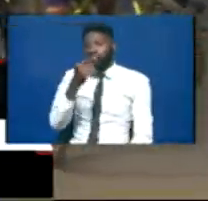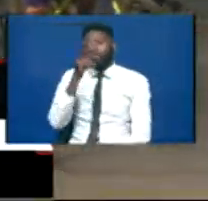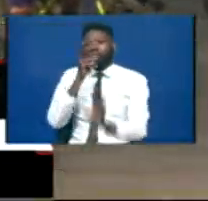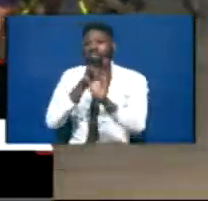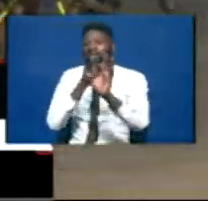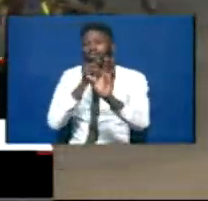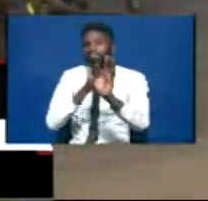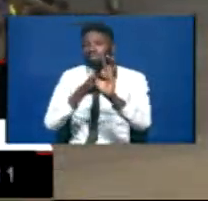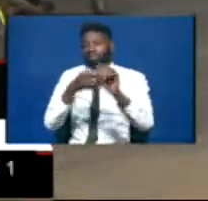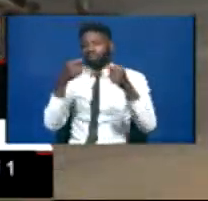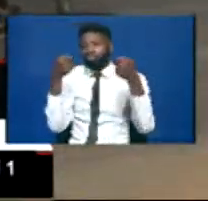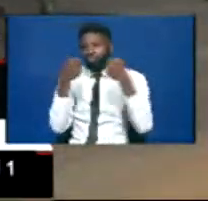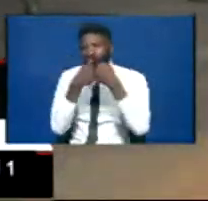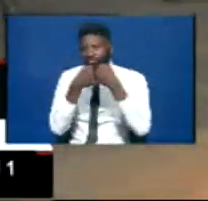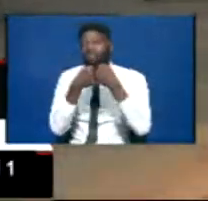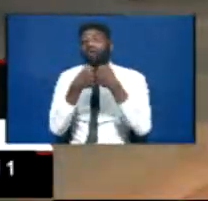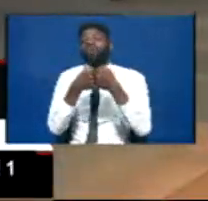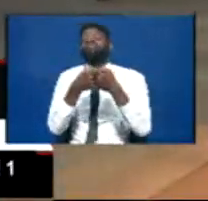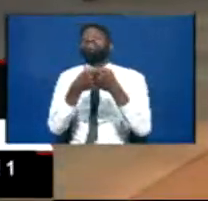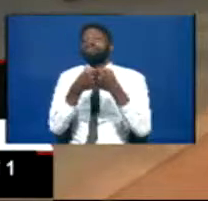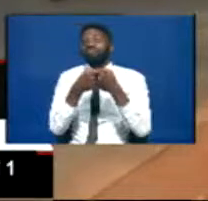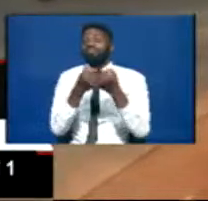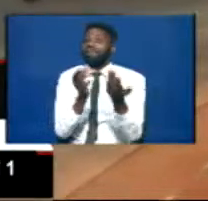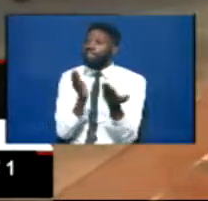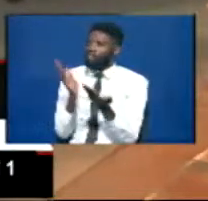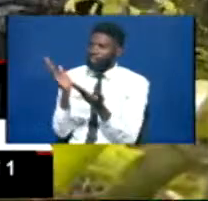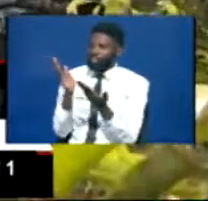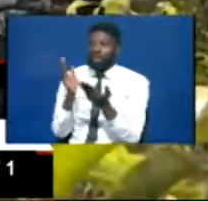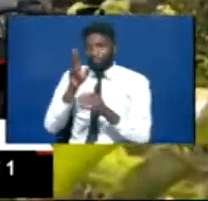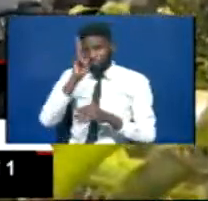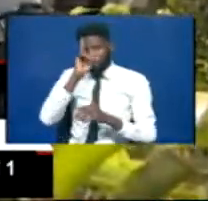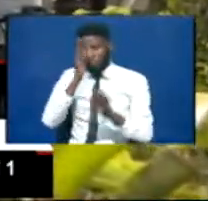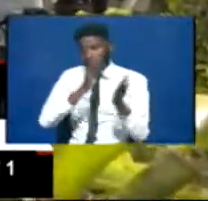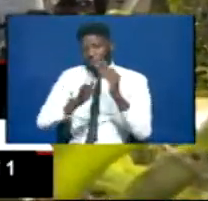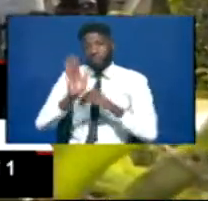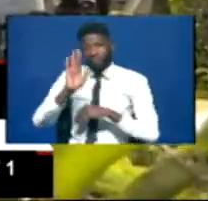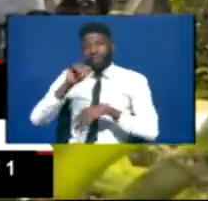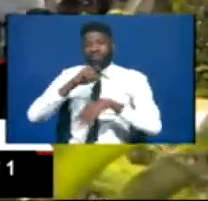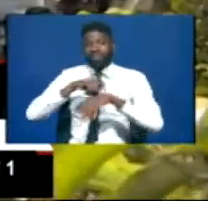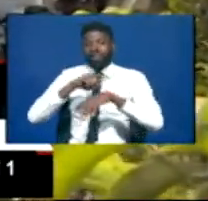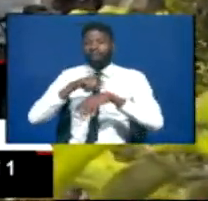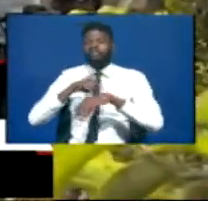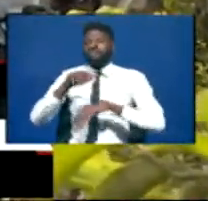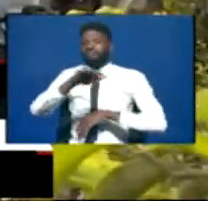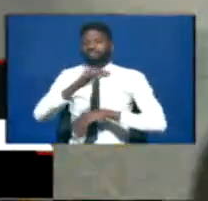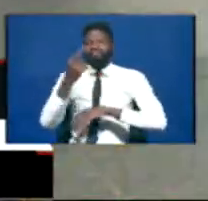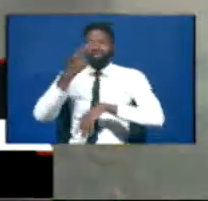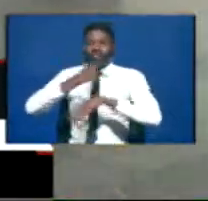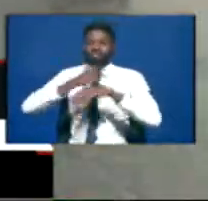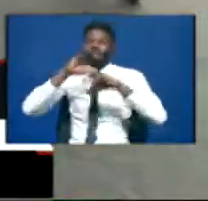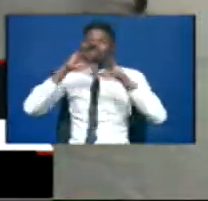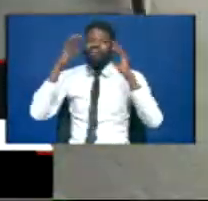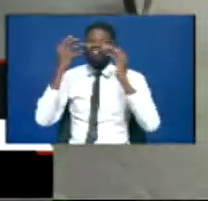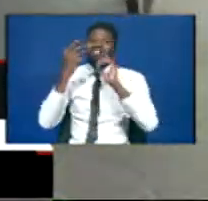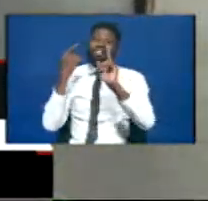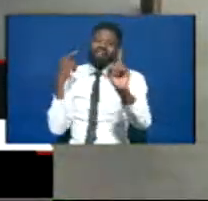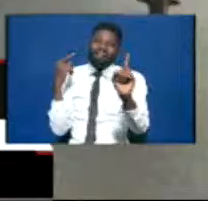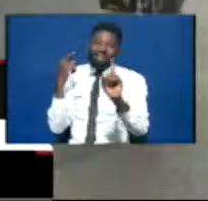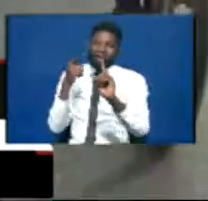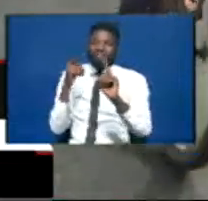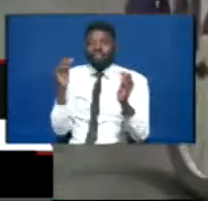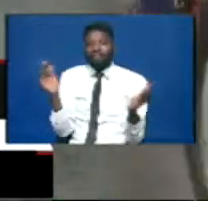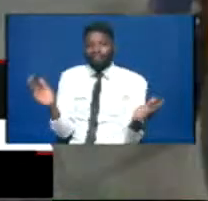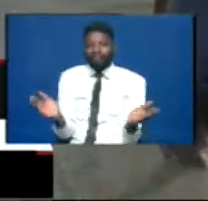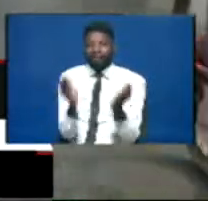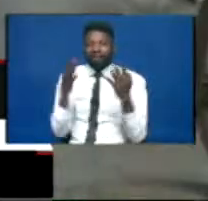maafisa wa polisi jijini Mumbai wakati wa maadhimisho ya siku ya mazingira duniani. Hii ni katika juhudi za kuwahimiza watu zaidi kutumia baiskeli